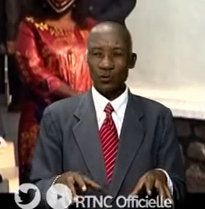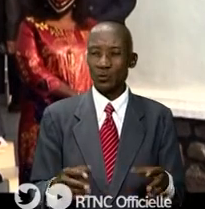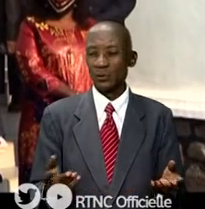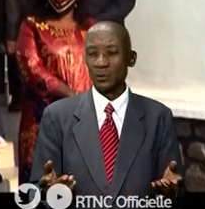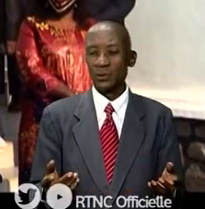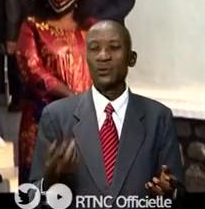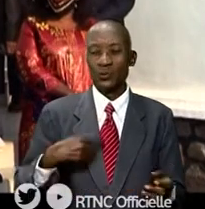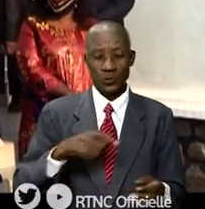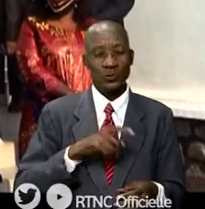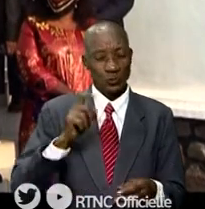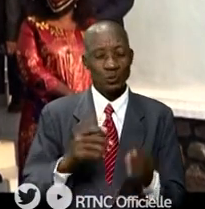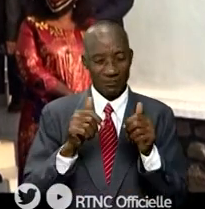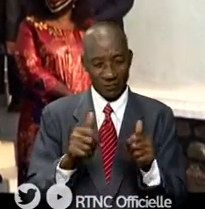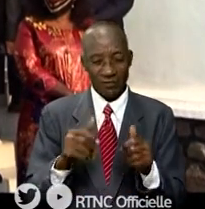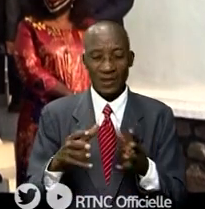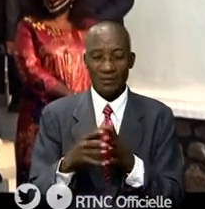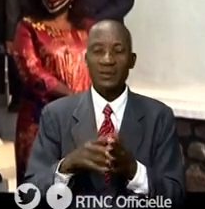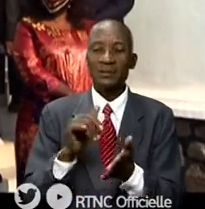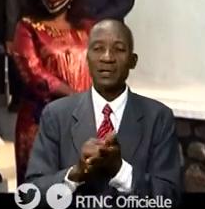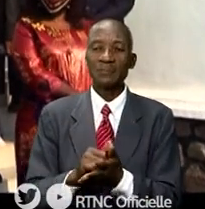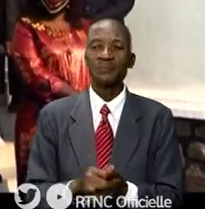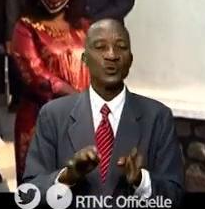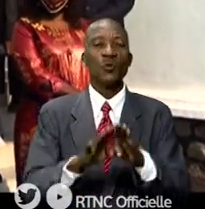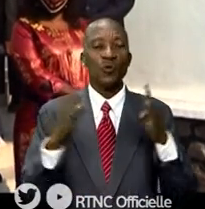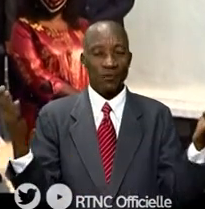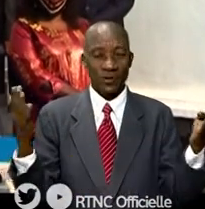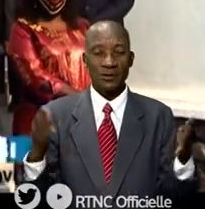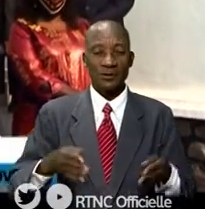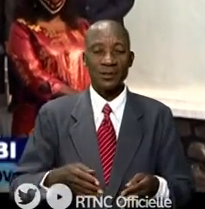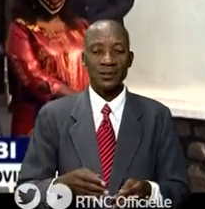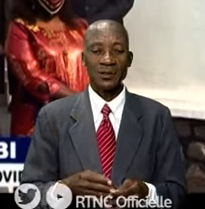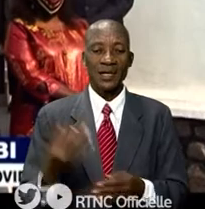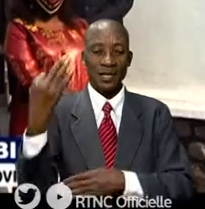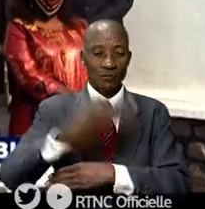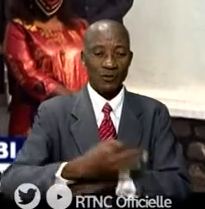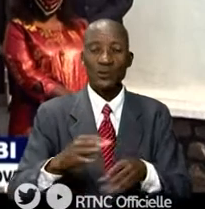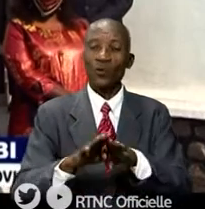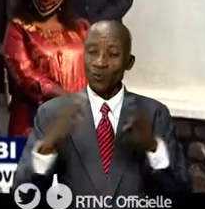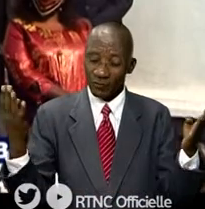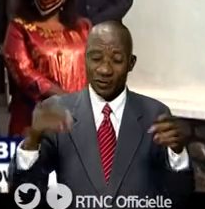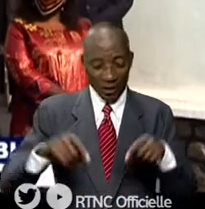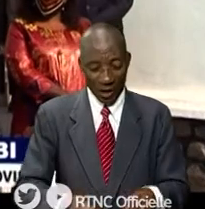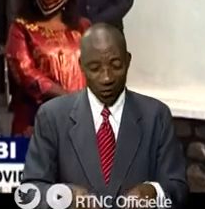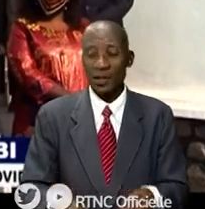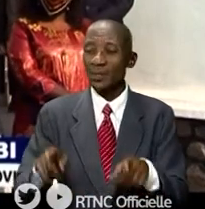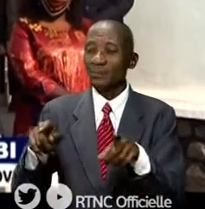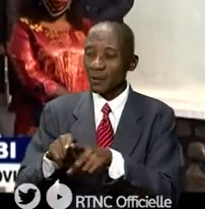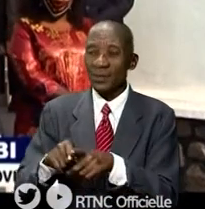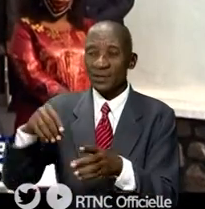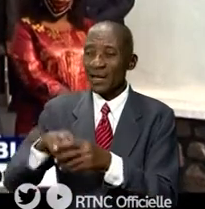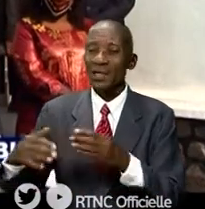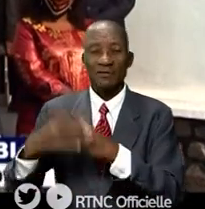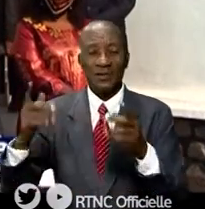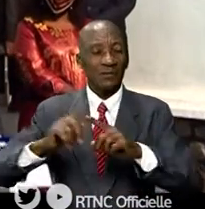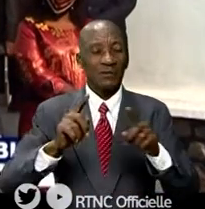COVID. Donc nous avons parlé de l'ouverture de nos frontières extérieures et des frontières intérieures, ainsi que des préalables. Nous